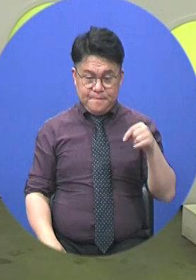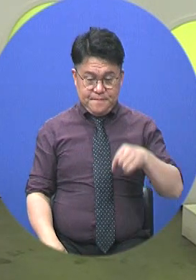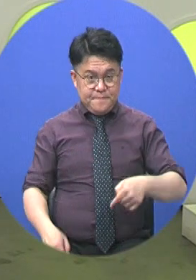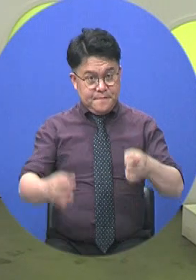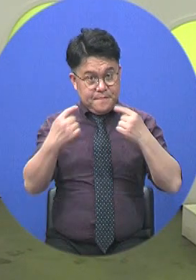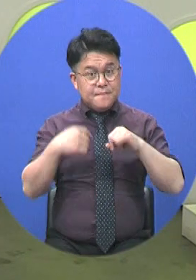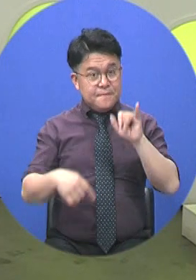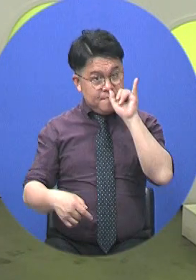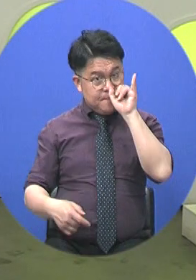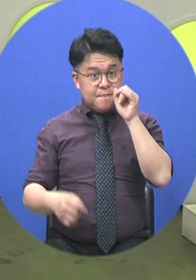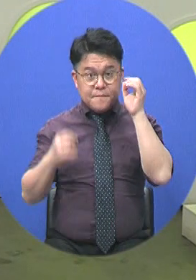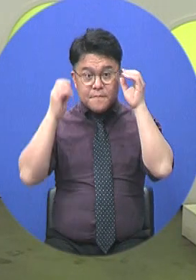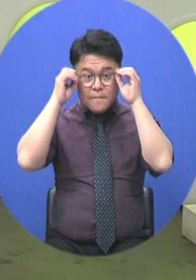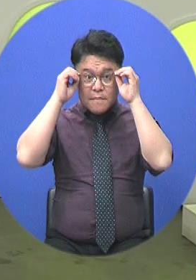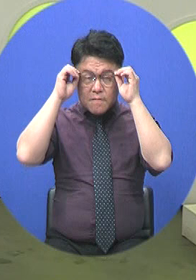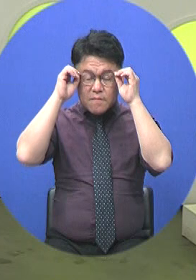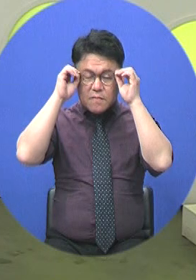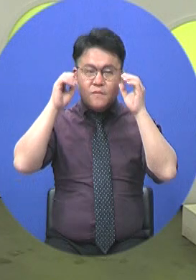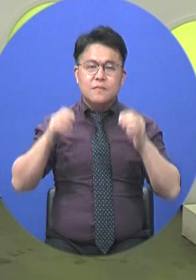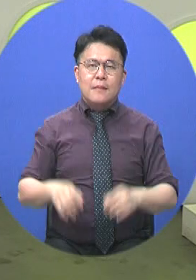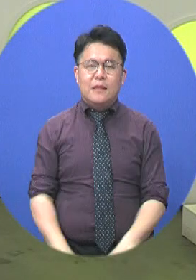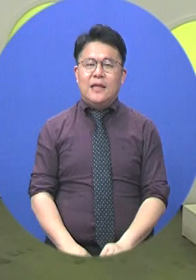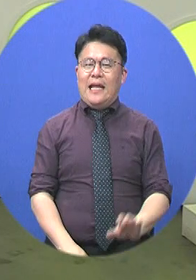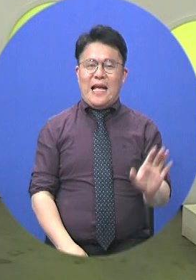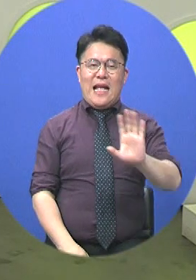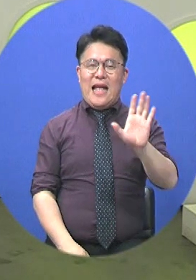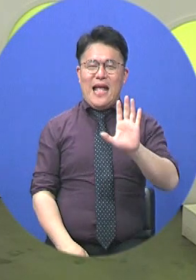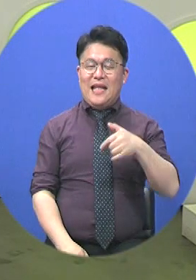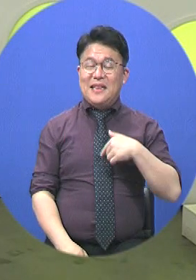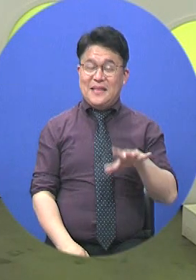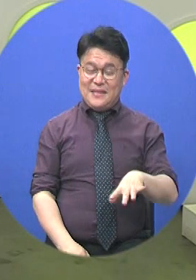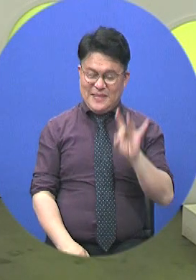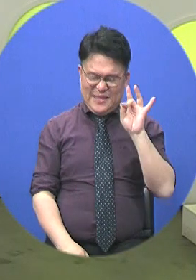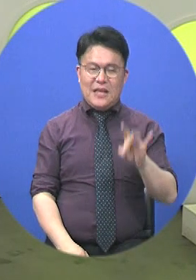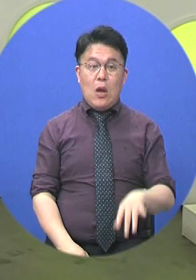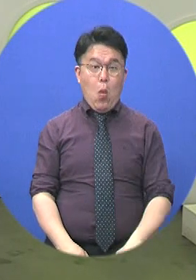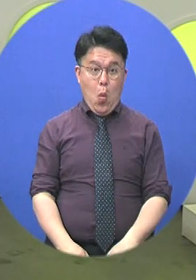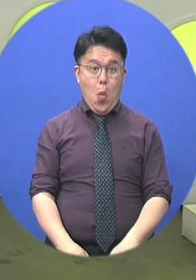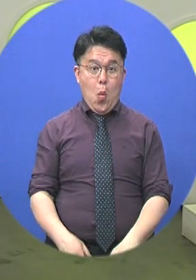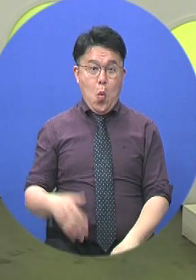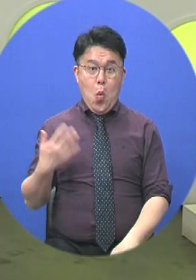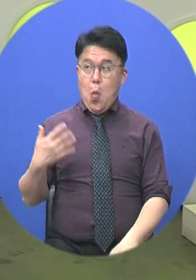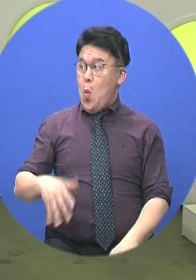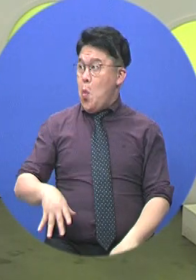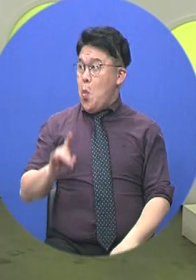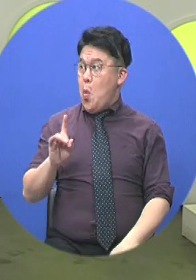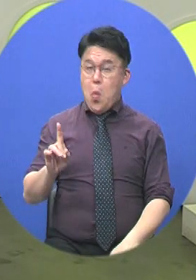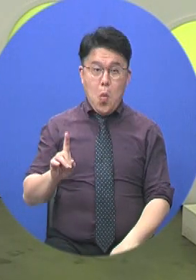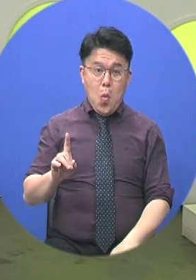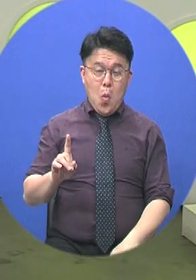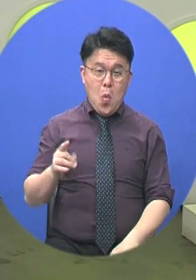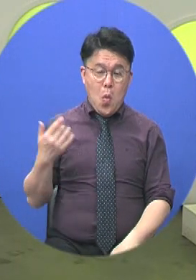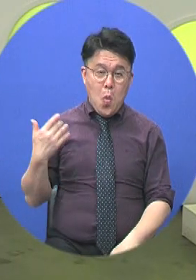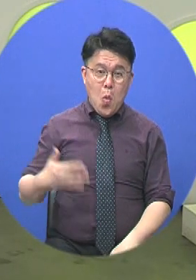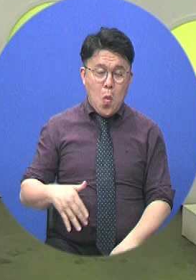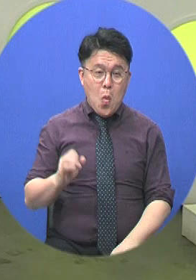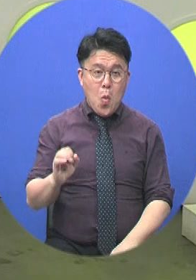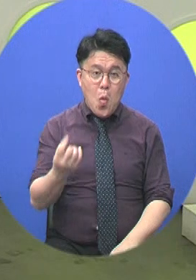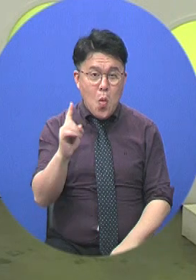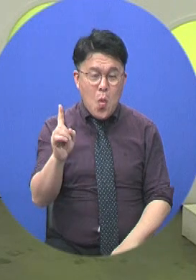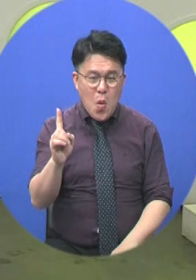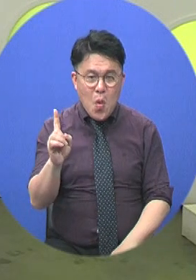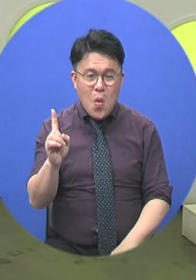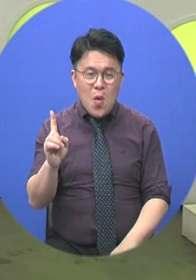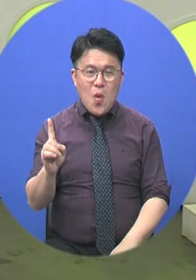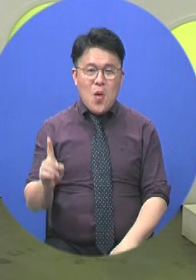나눔 노래자랑에 참여를 하십니까? 아닙니다. 오늘 처음 참여했습니다. 아유, 어떻게 이렇게